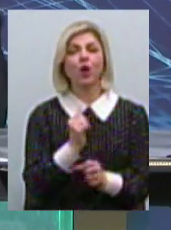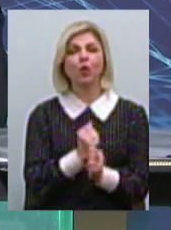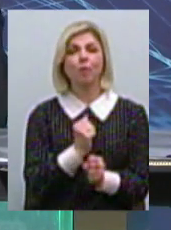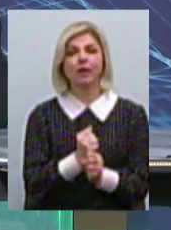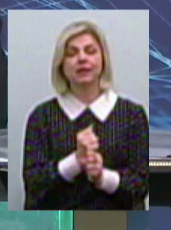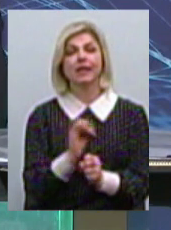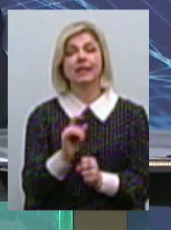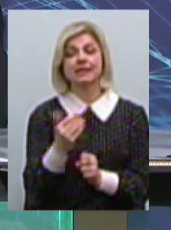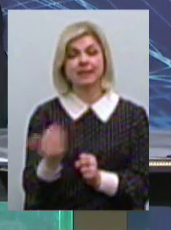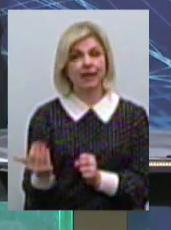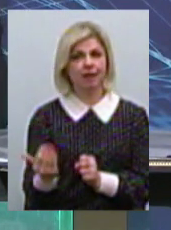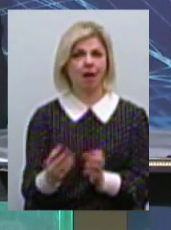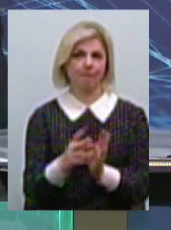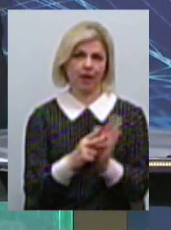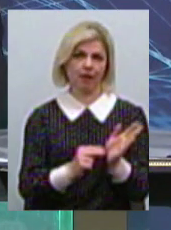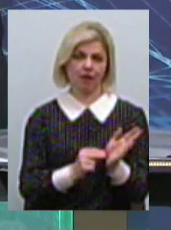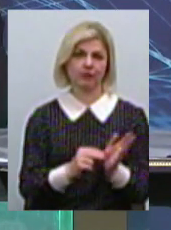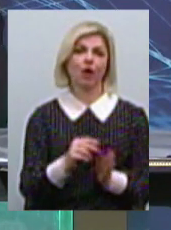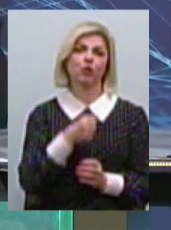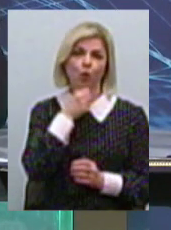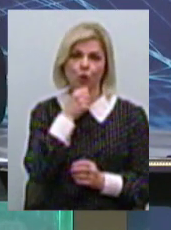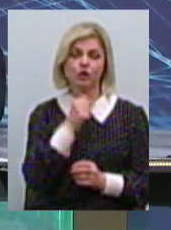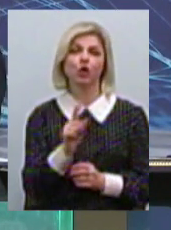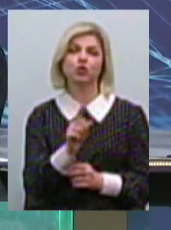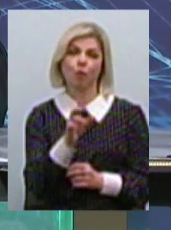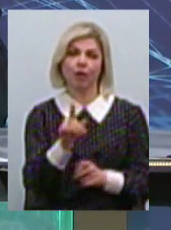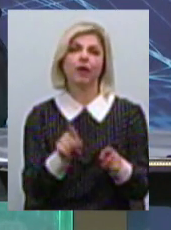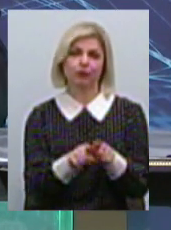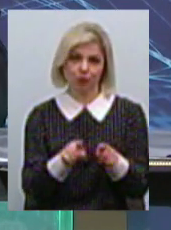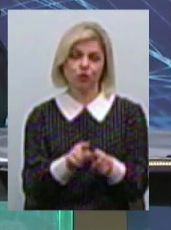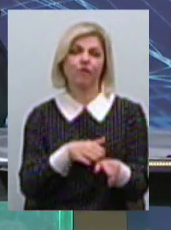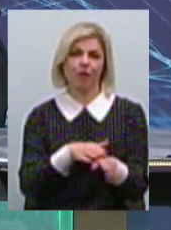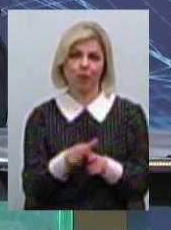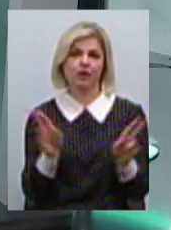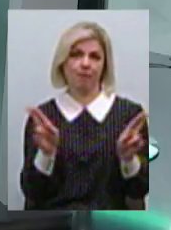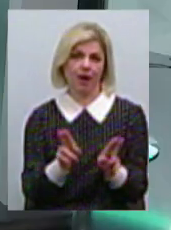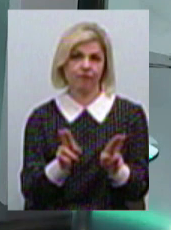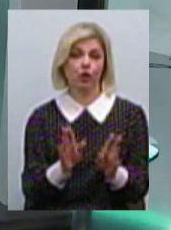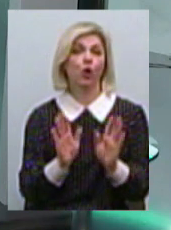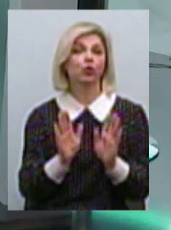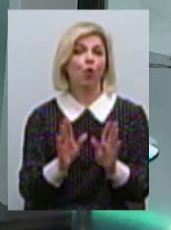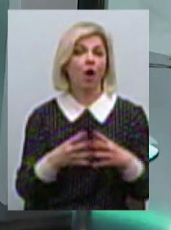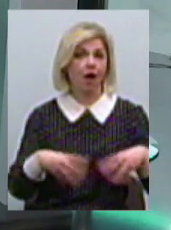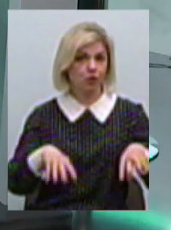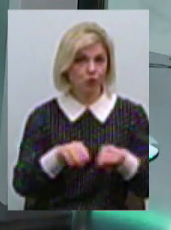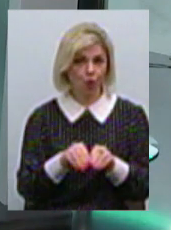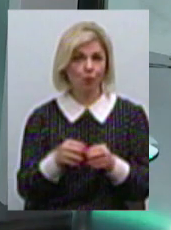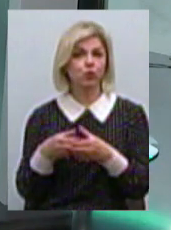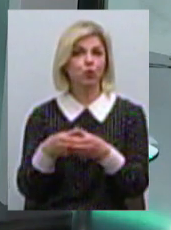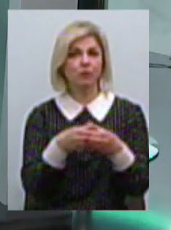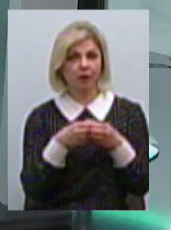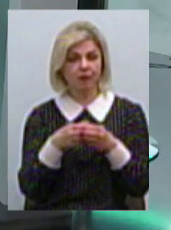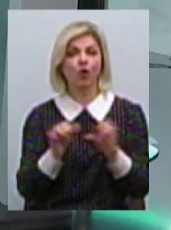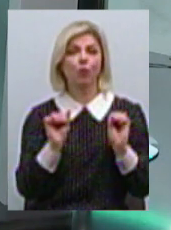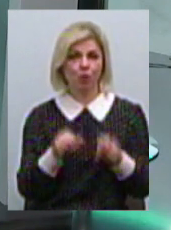з них приклад дорослим, щоб вони також дотримувалися правил дорожнього руху. Тільки разом ми з суспільством